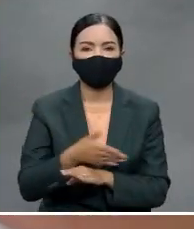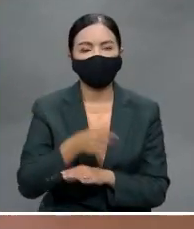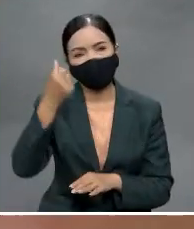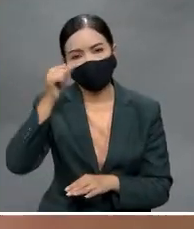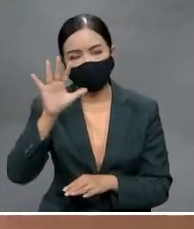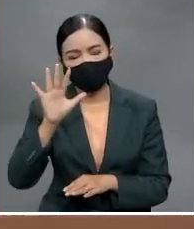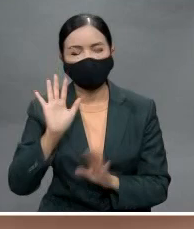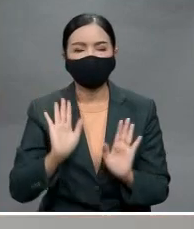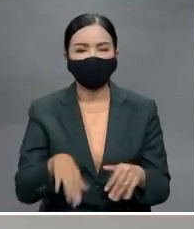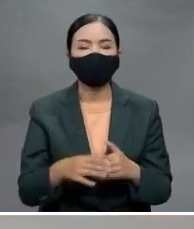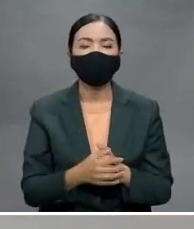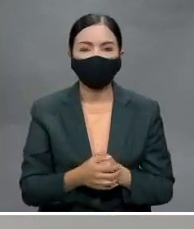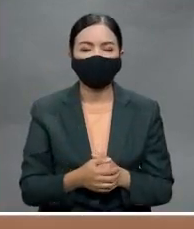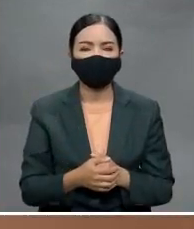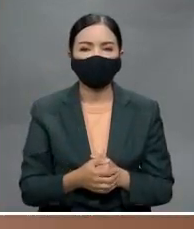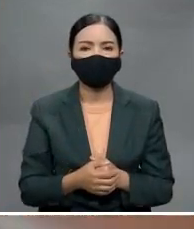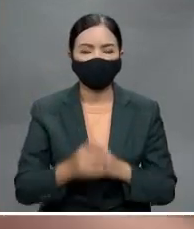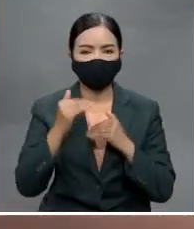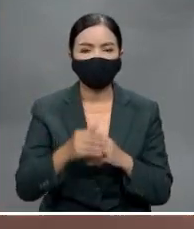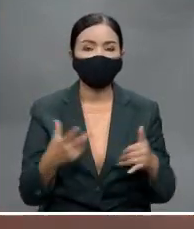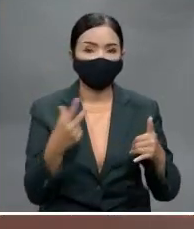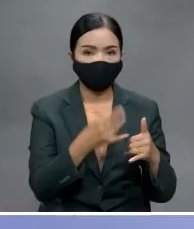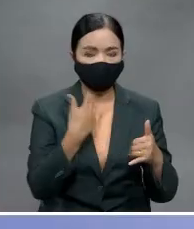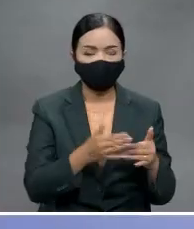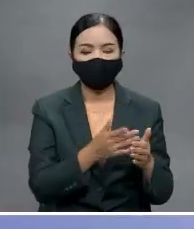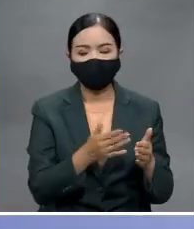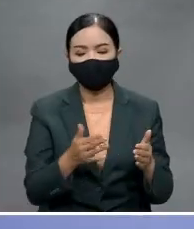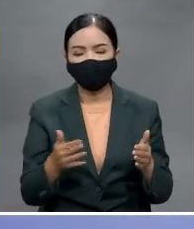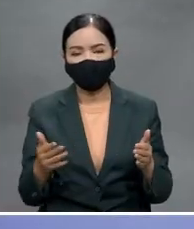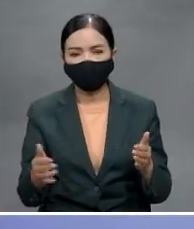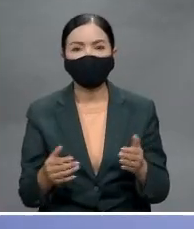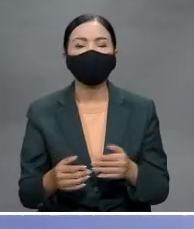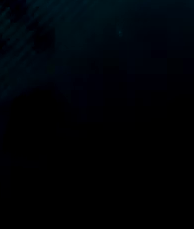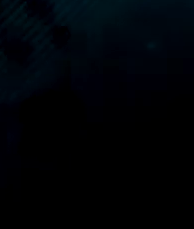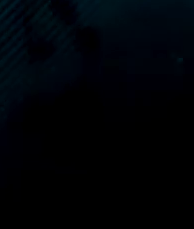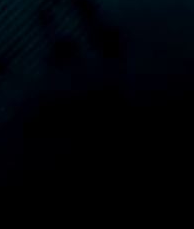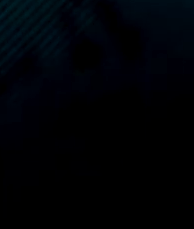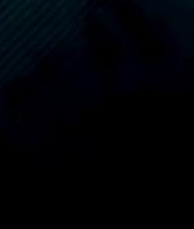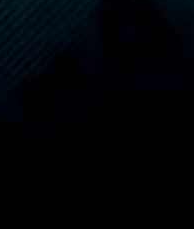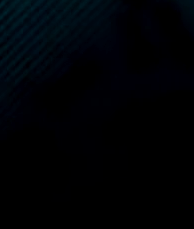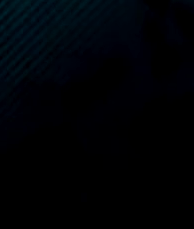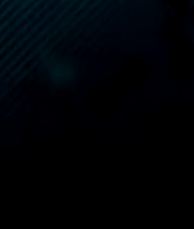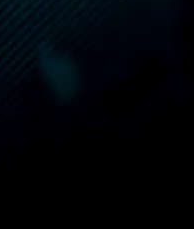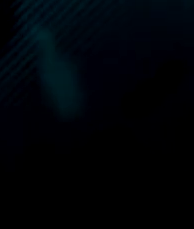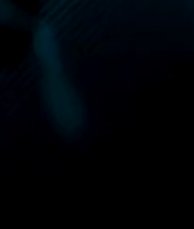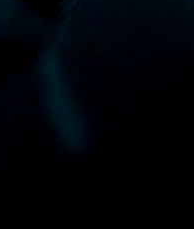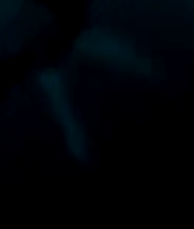ถ้าขออภัยหาจ่ายภายใน 5วันหลังจากที่คณะกรรมการได้รับเรื่องแล้วนะคะอ่ะ